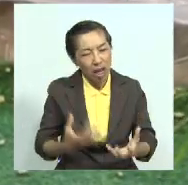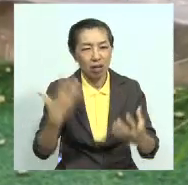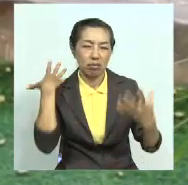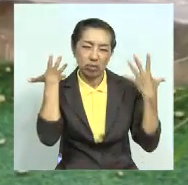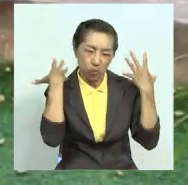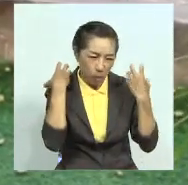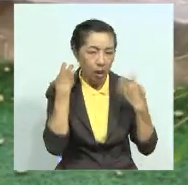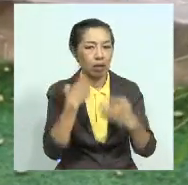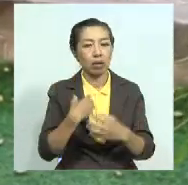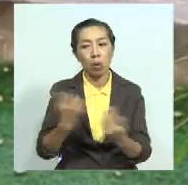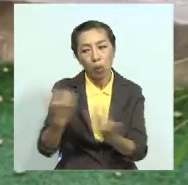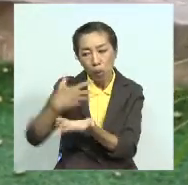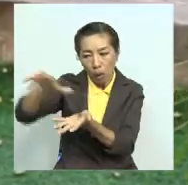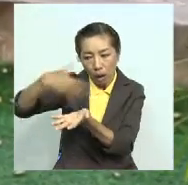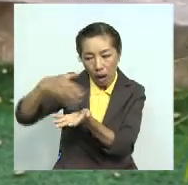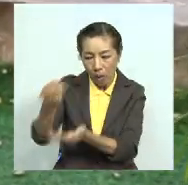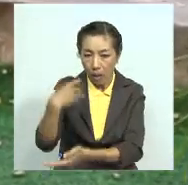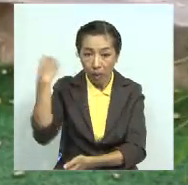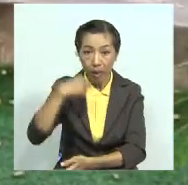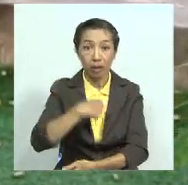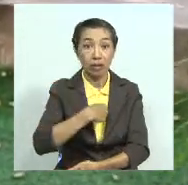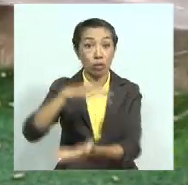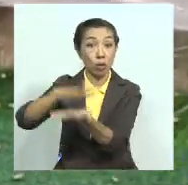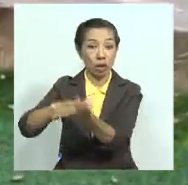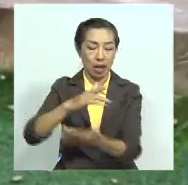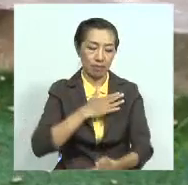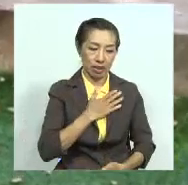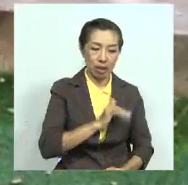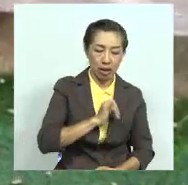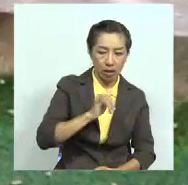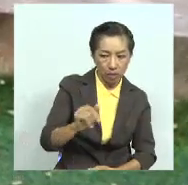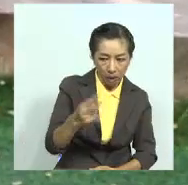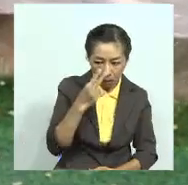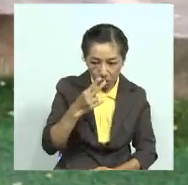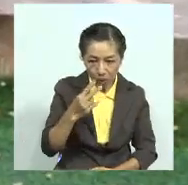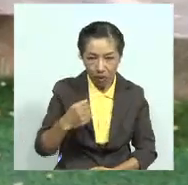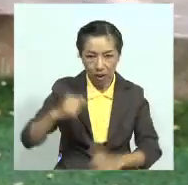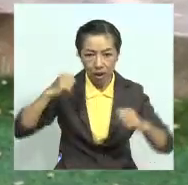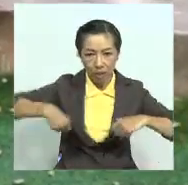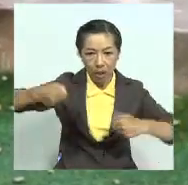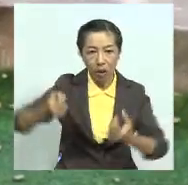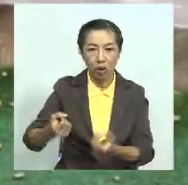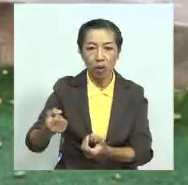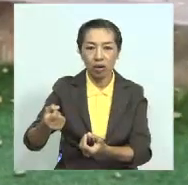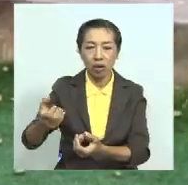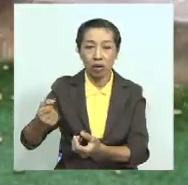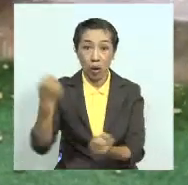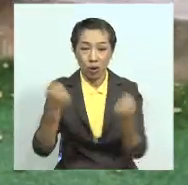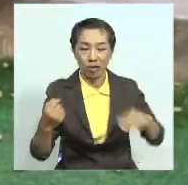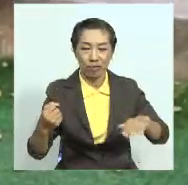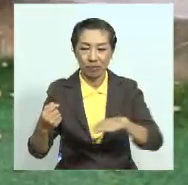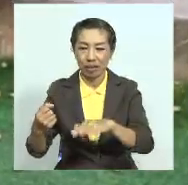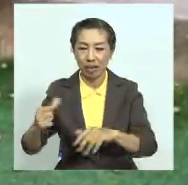เลิกโรงเรียนมาก็บ่นเวลาไปรับลูกที่นั่งเรียนแม่ก็รู้สึกว่าหนักนะคะเวลารับกระเป๋าขึ้นรถมาโอ้ย